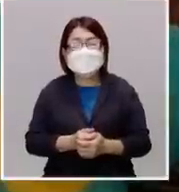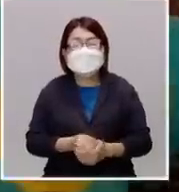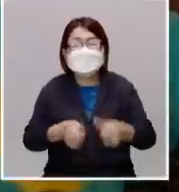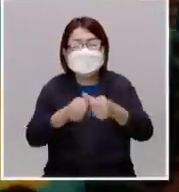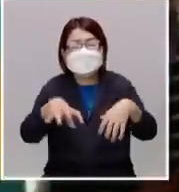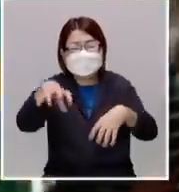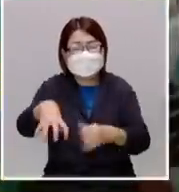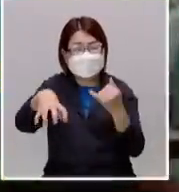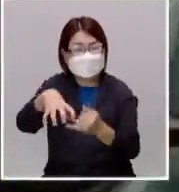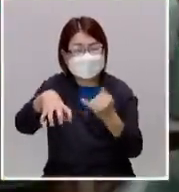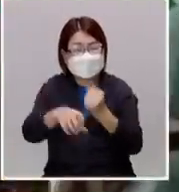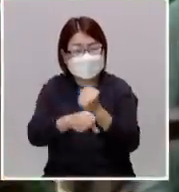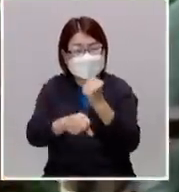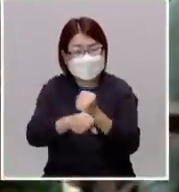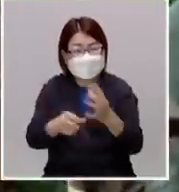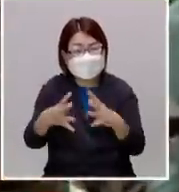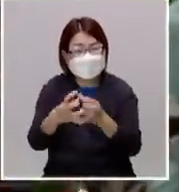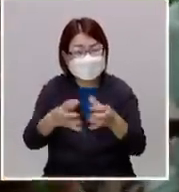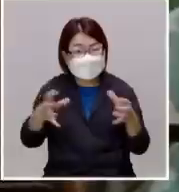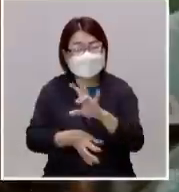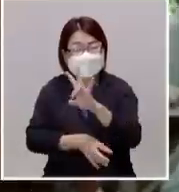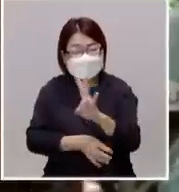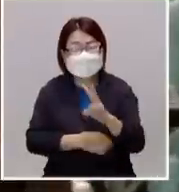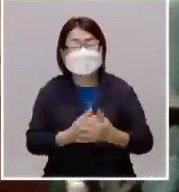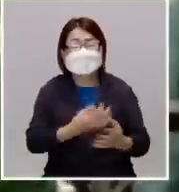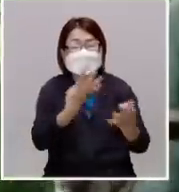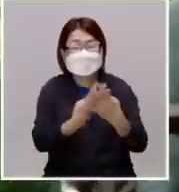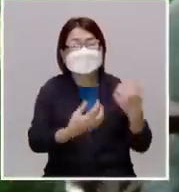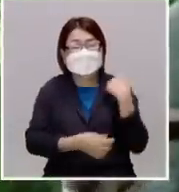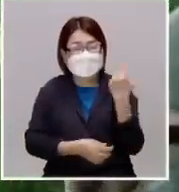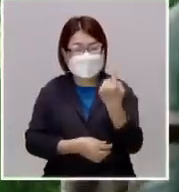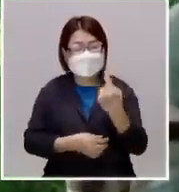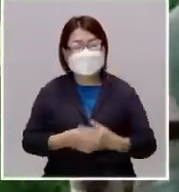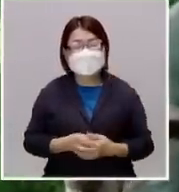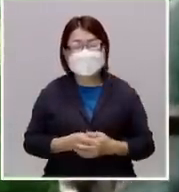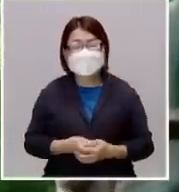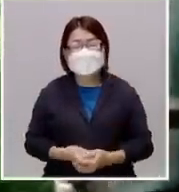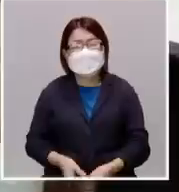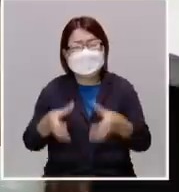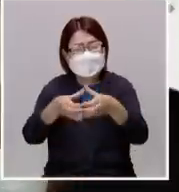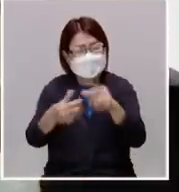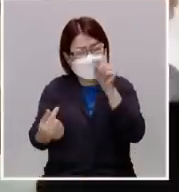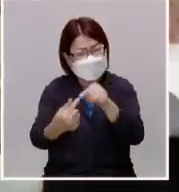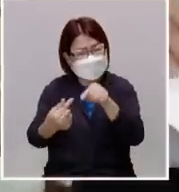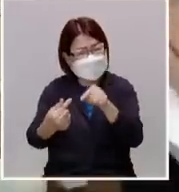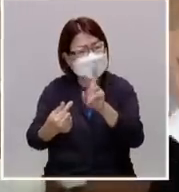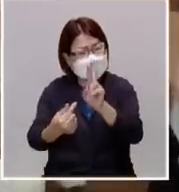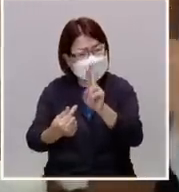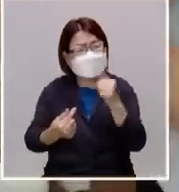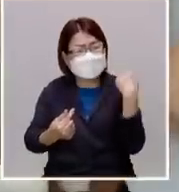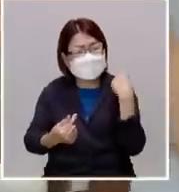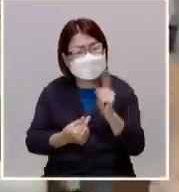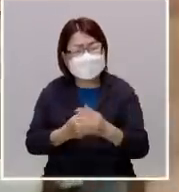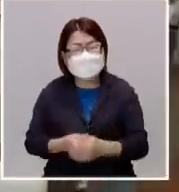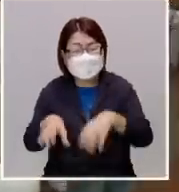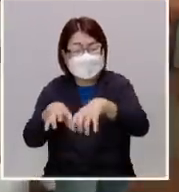ทำงาน7แห่งที่พักคนงาน4แห่งเรือนจำอีก1แห่งครับกลุ่มเฝ้าระวังสูงสุด15คลัสเตอร์ก็คือพื้น